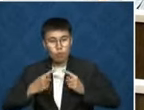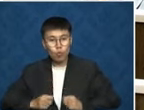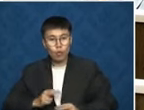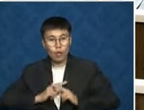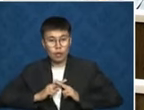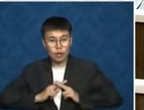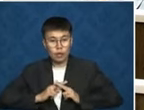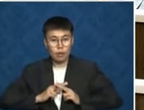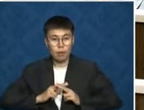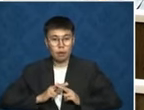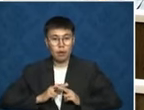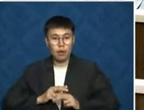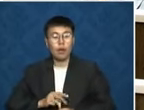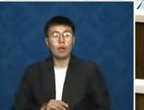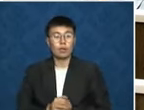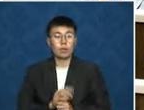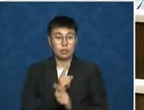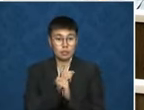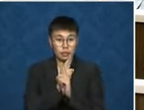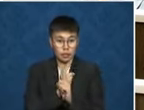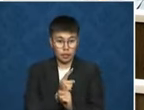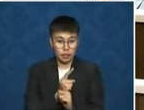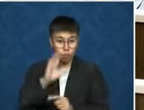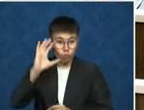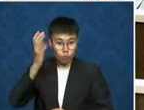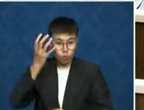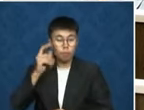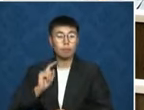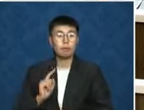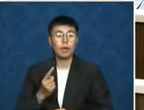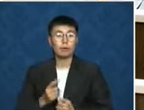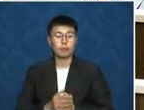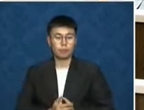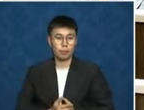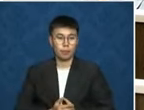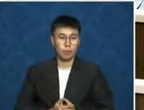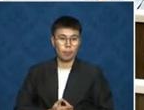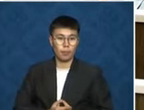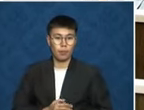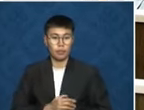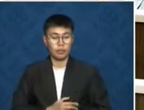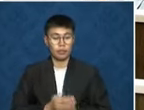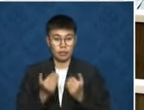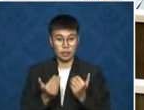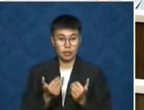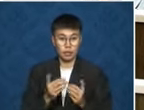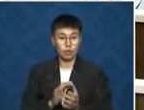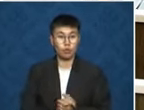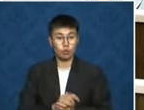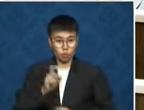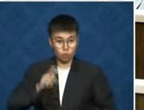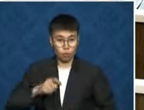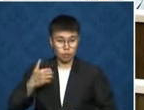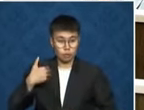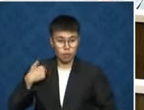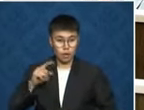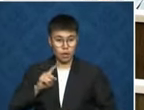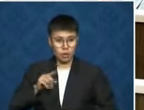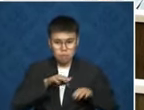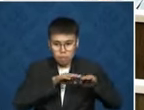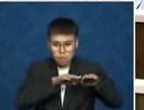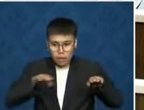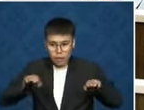กปัญญาประดิษฐ์และโลกาอัตโนมัติได้แต่ทั้งนี้นะครับเราเองก็ยังจำเป็นต้องสร้างโครงสร้างพื้นฐานที่จ